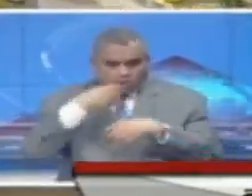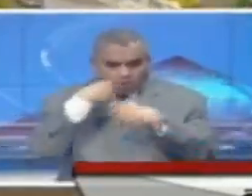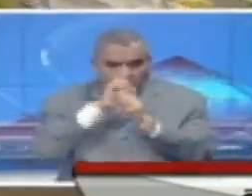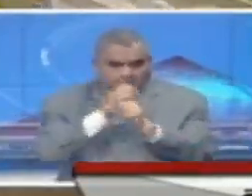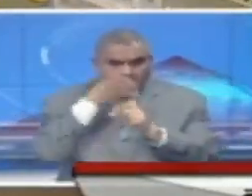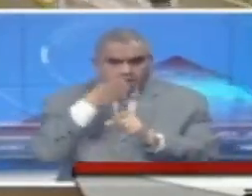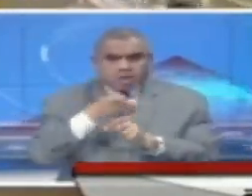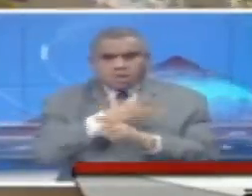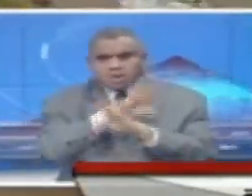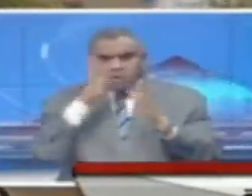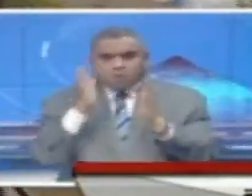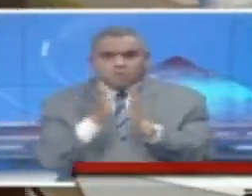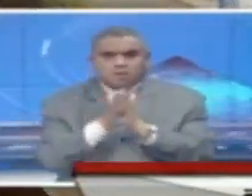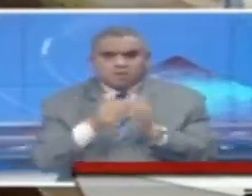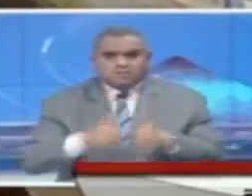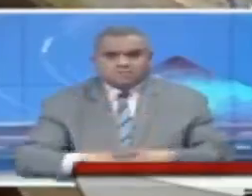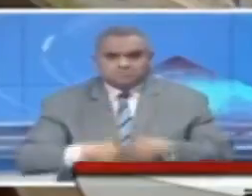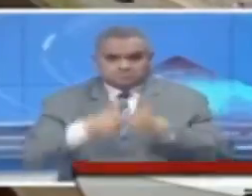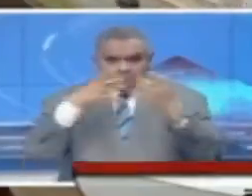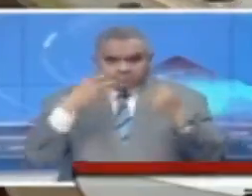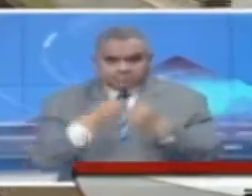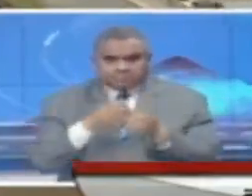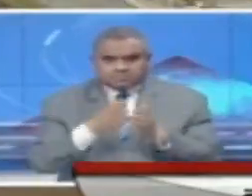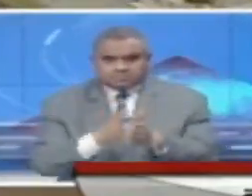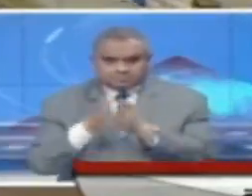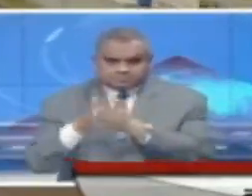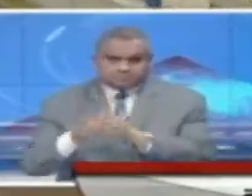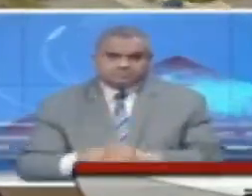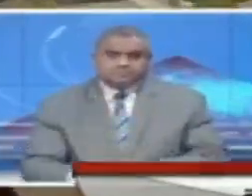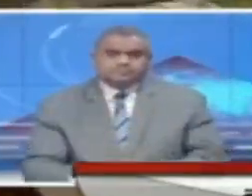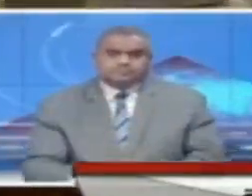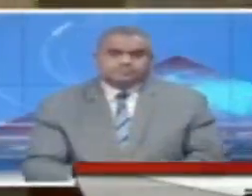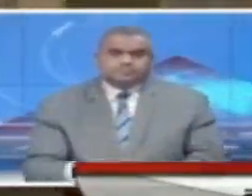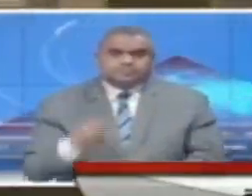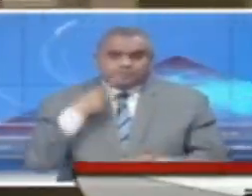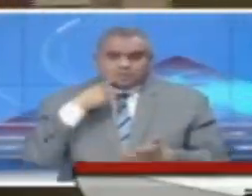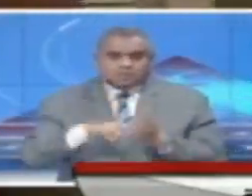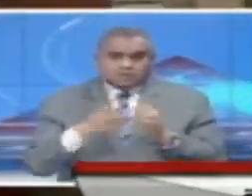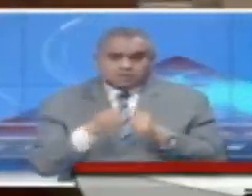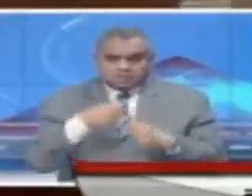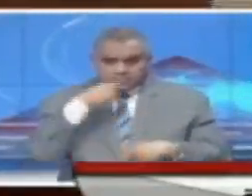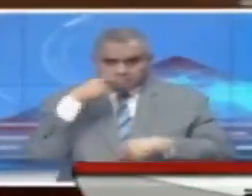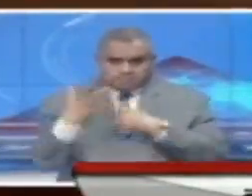يعني مفتوح بشكل معين في جهة أخرى، وطبعا بتتعمل على مساحة